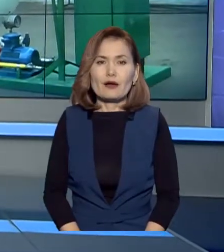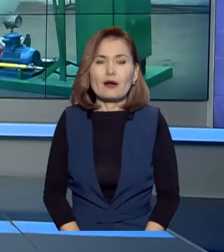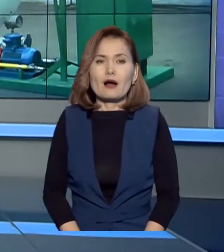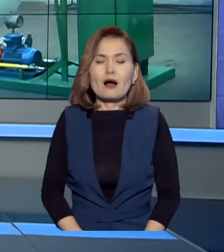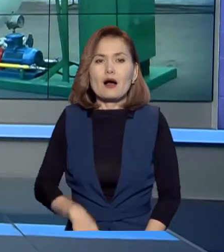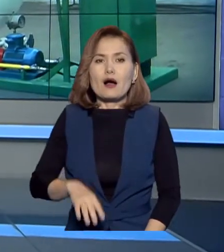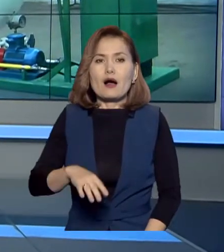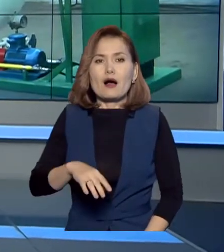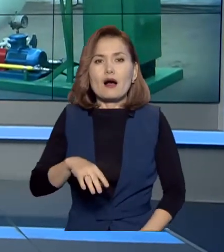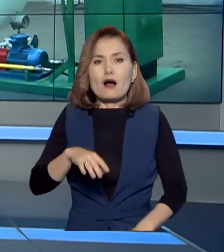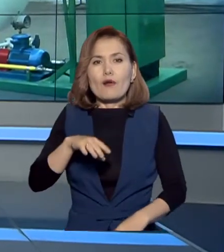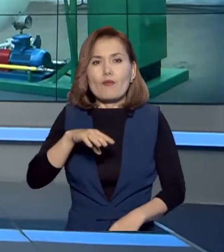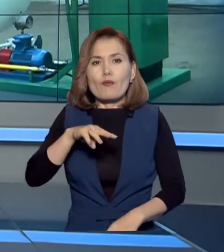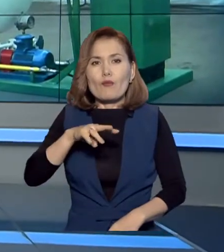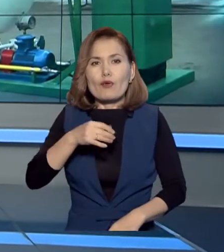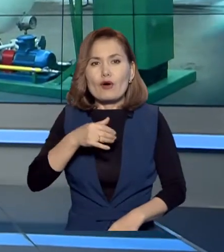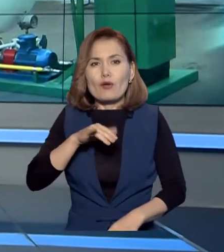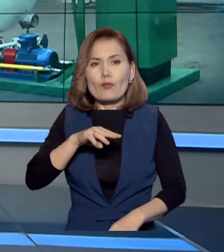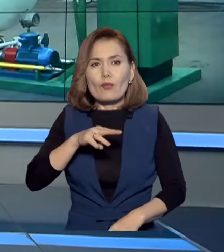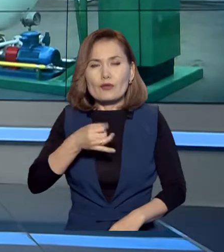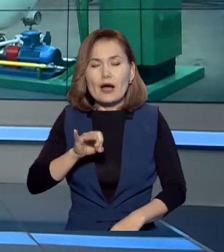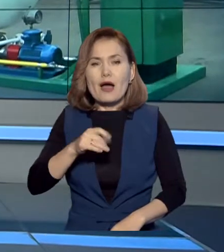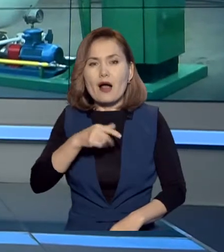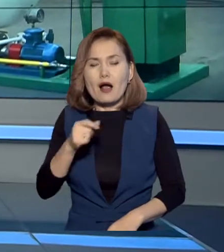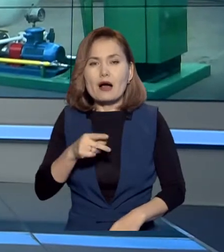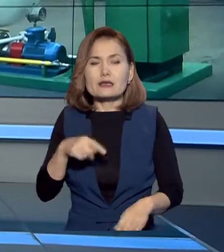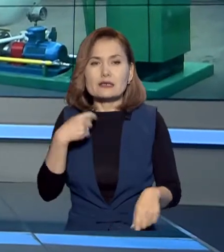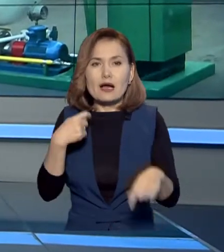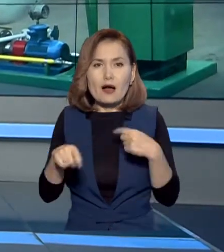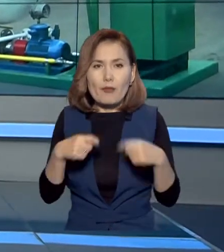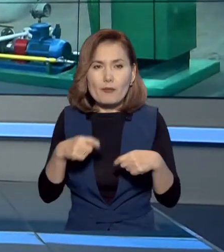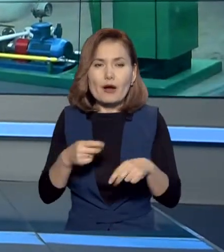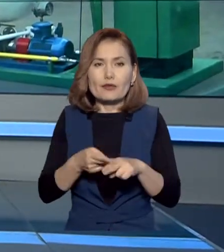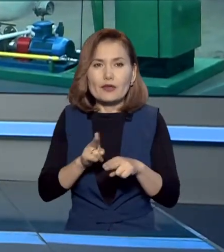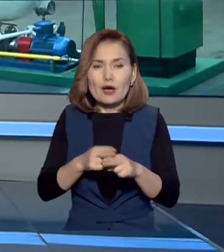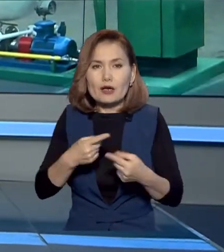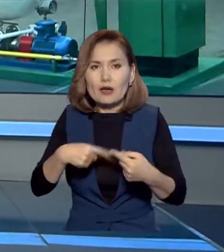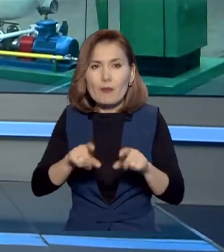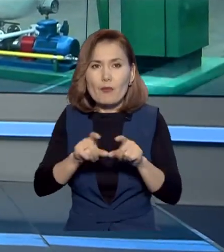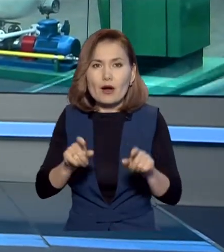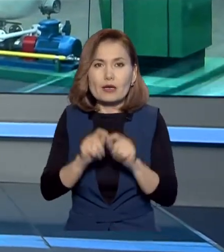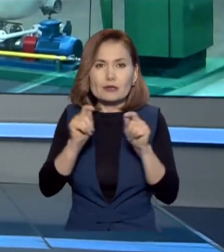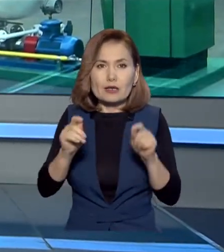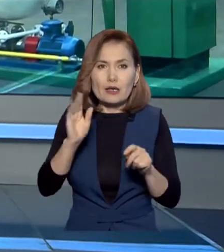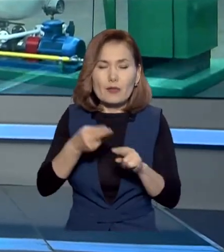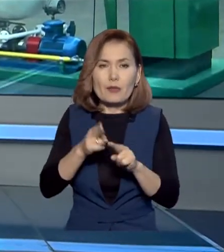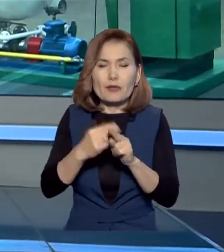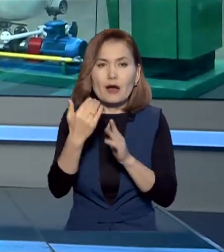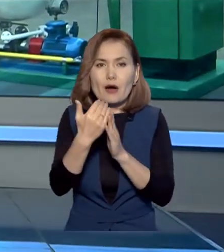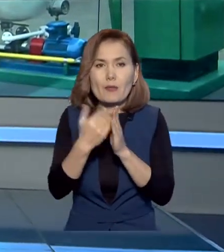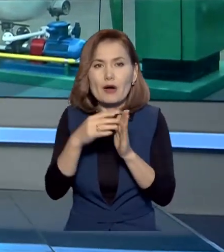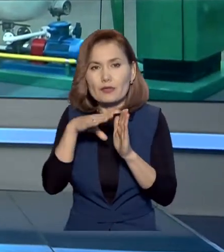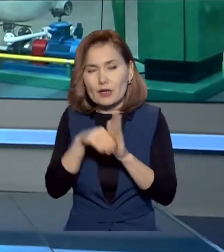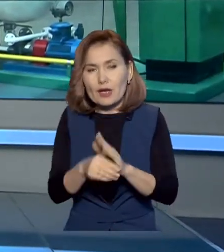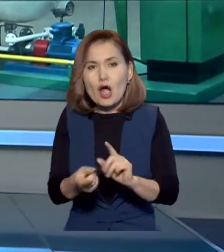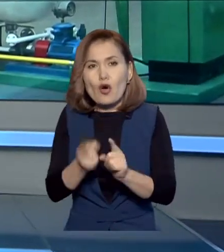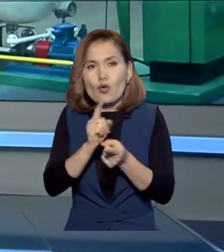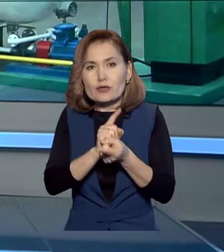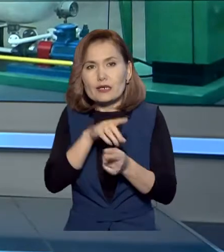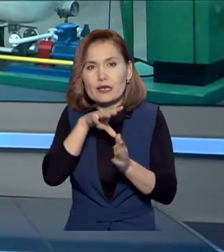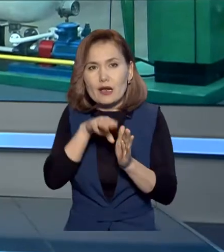Сұйытылған мұнай-газды электронды сауда алаңынан тыс сатып алуға құқығы бар субъектілер көбейеді. Тізімді кеңейтуді көздейтін өзгерістер